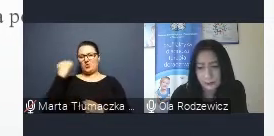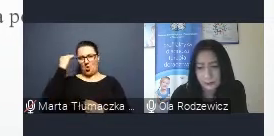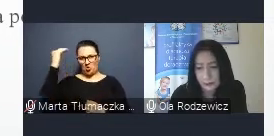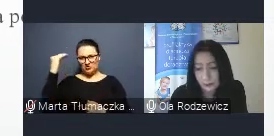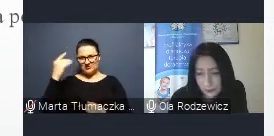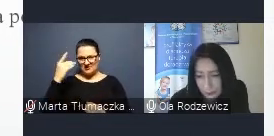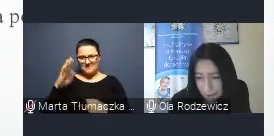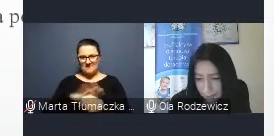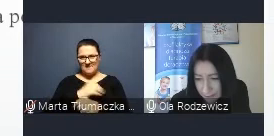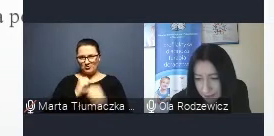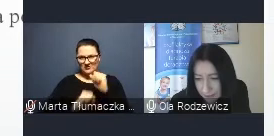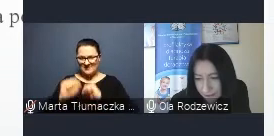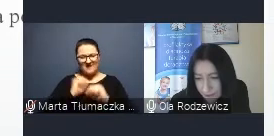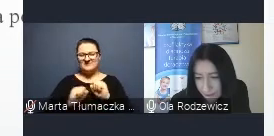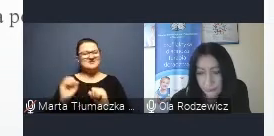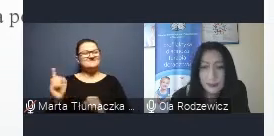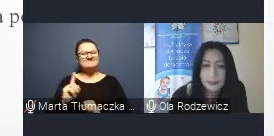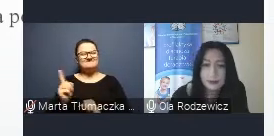to